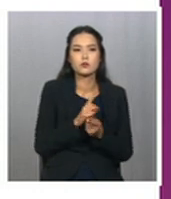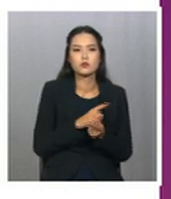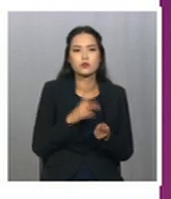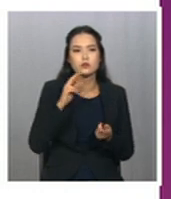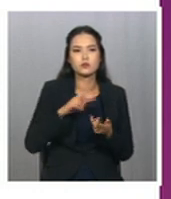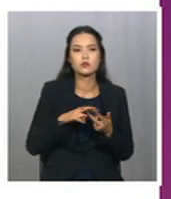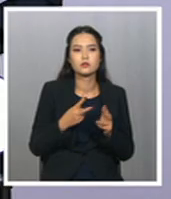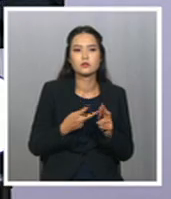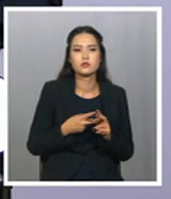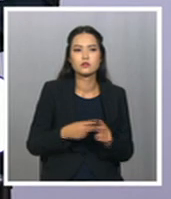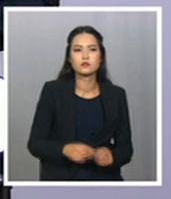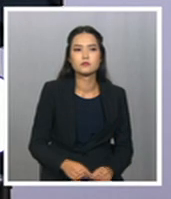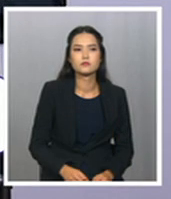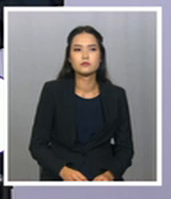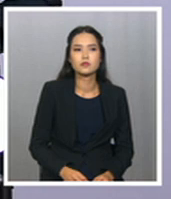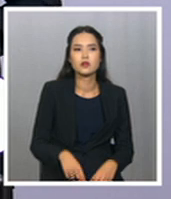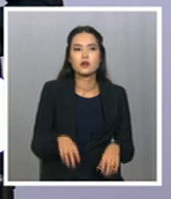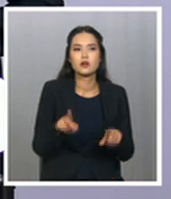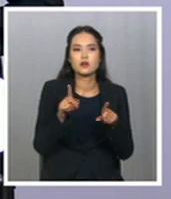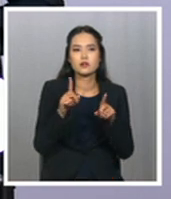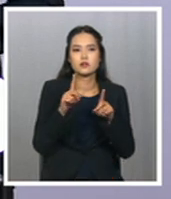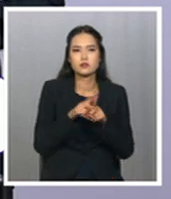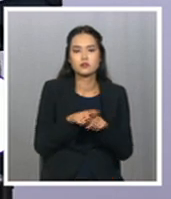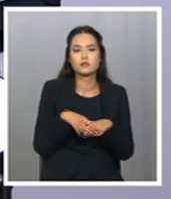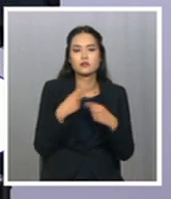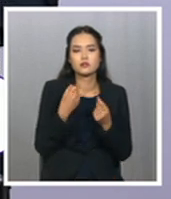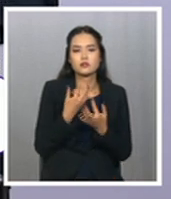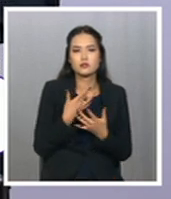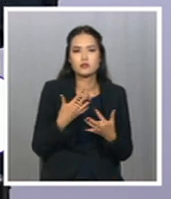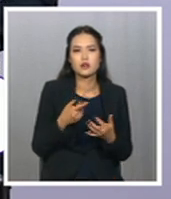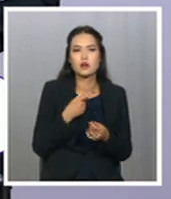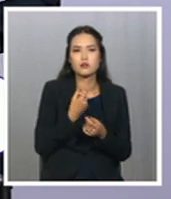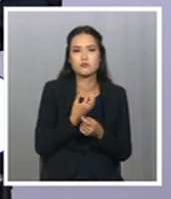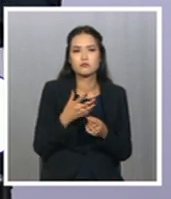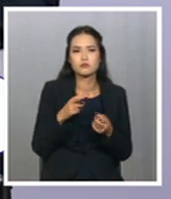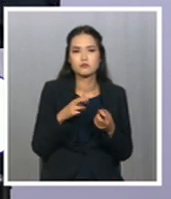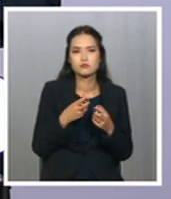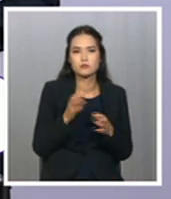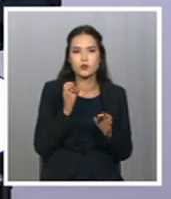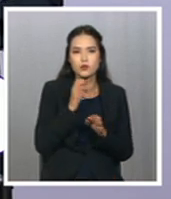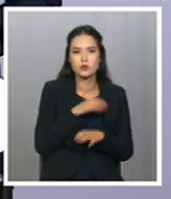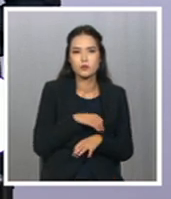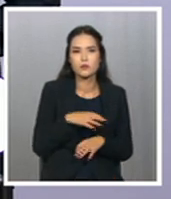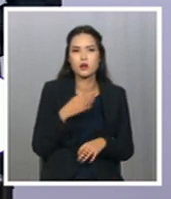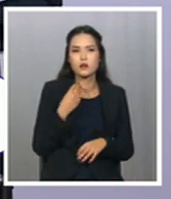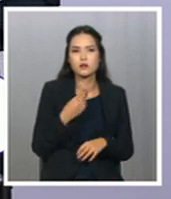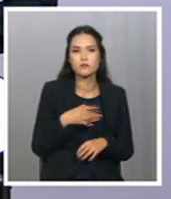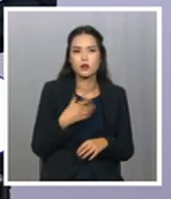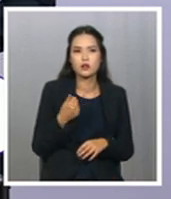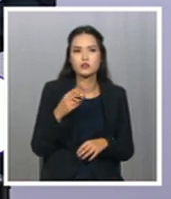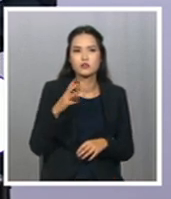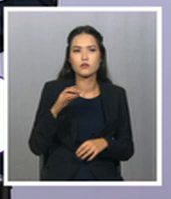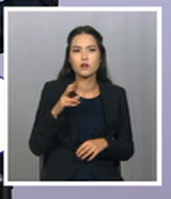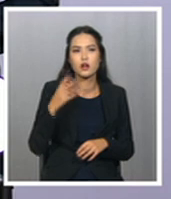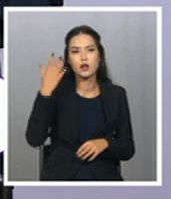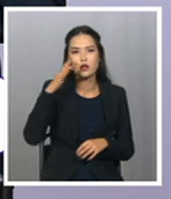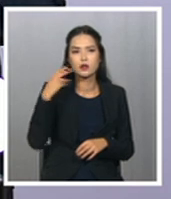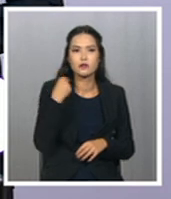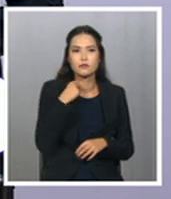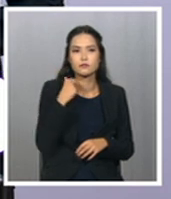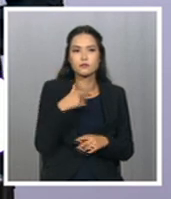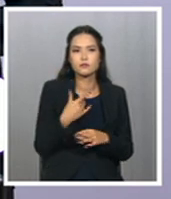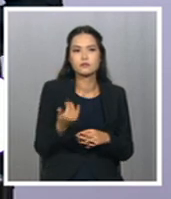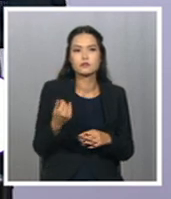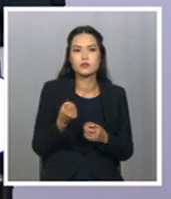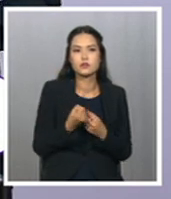жасаумен көзге түсті. Осы жерде тағы да бір ескере кететіні, бірінші дүниежүзілік соғыс жылдары Франклин Делано Рузвельт Америка Құрама Штаттары бірінші